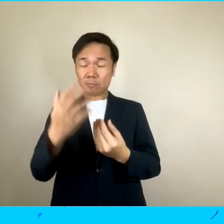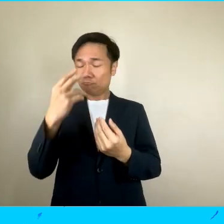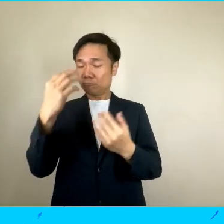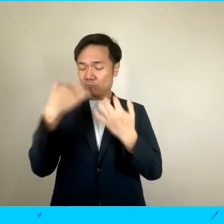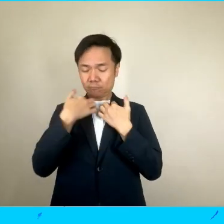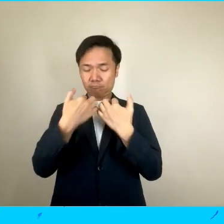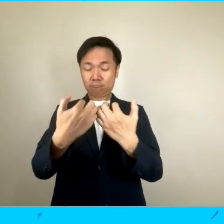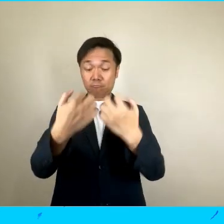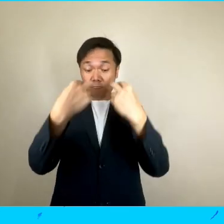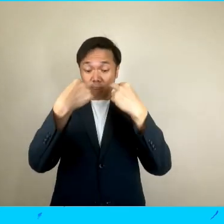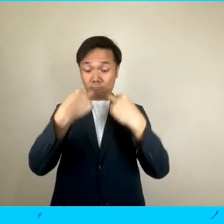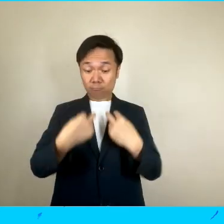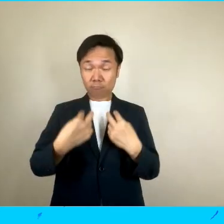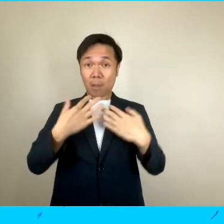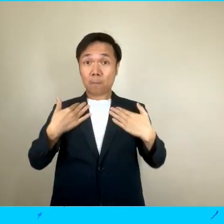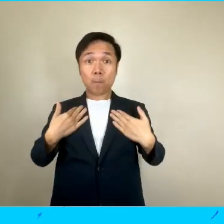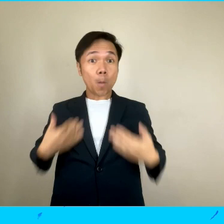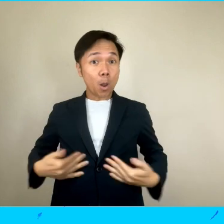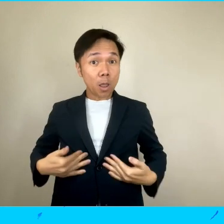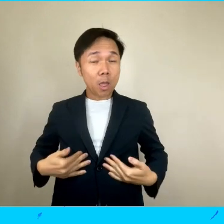opportunités, les soins,